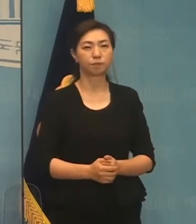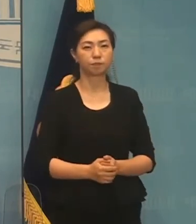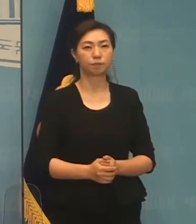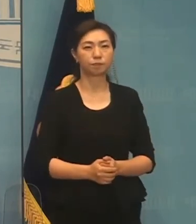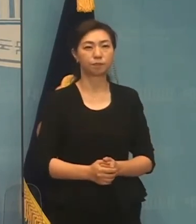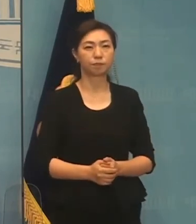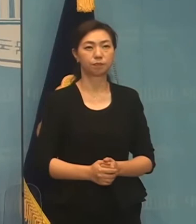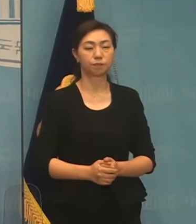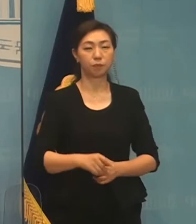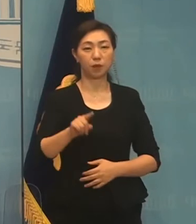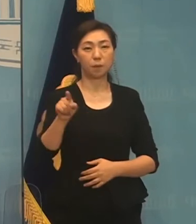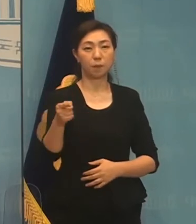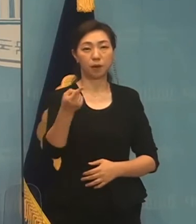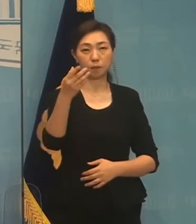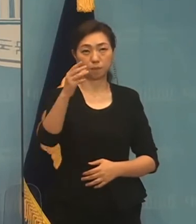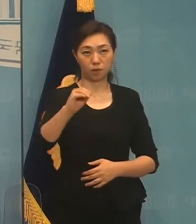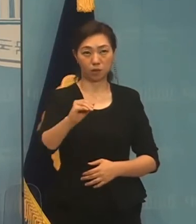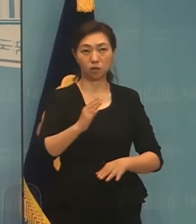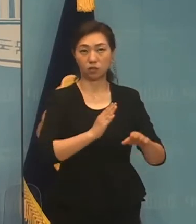100만원 이상